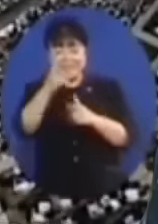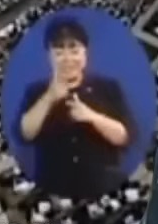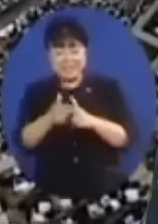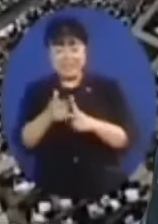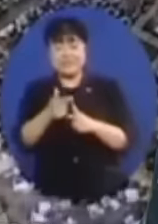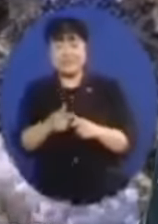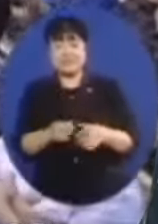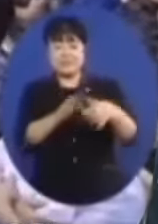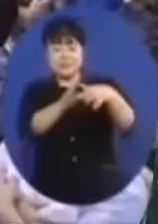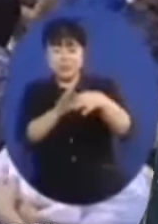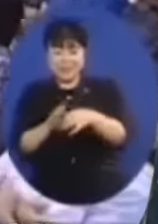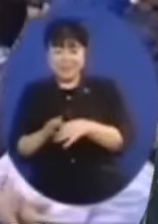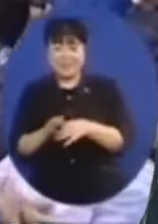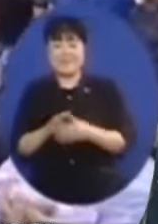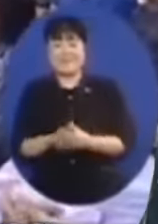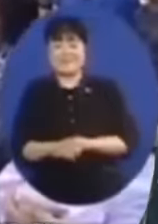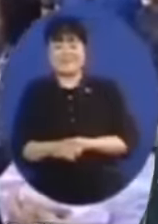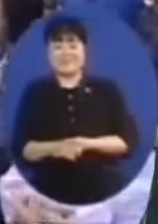예수님으로 말미암아